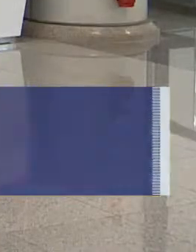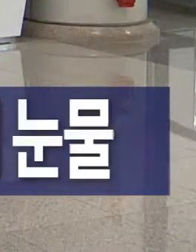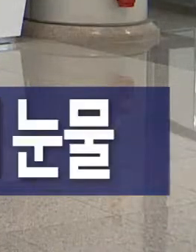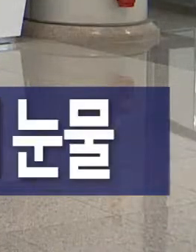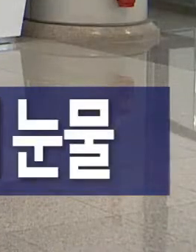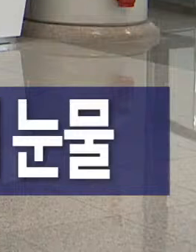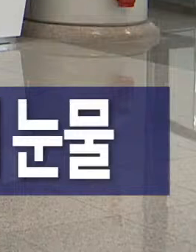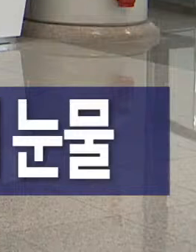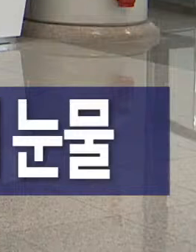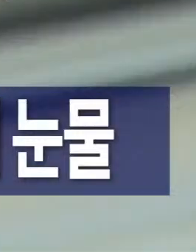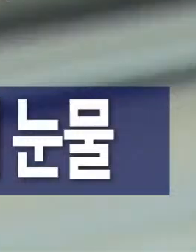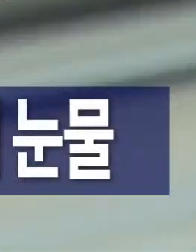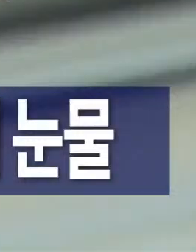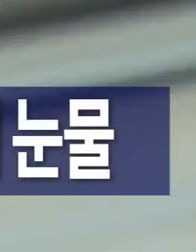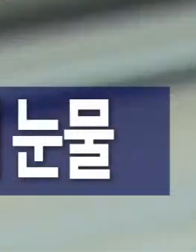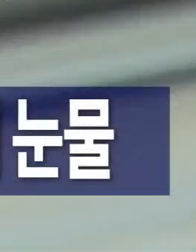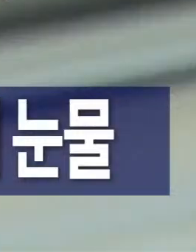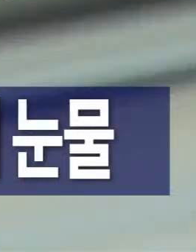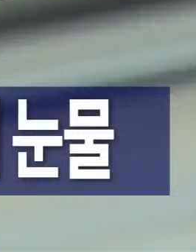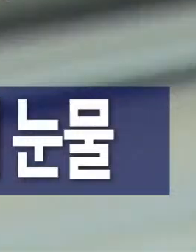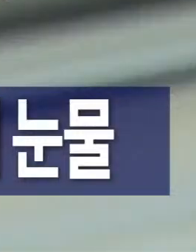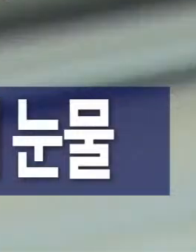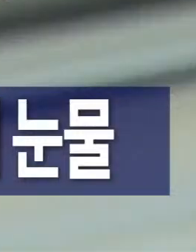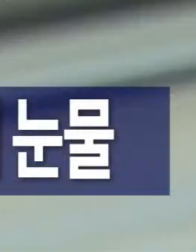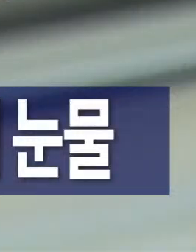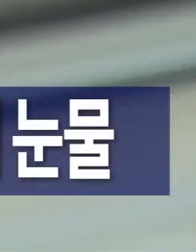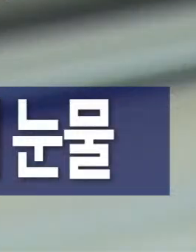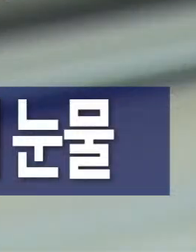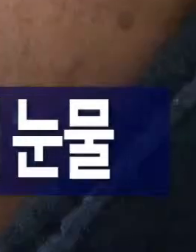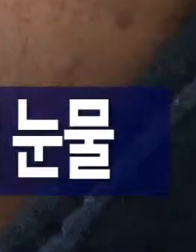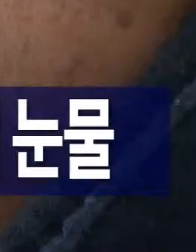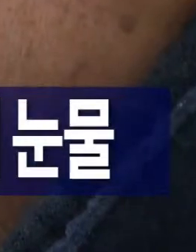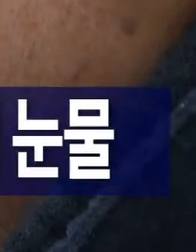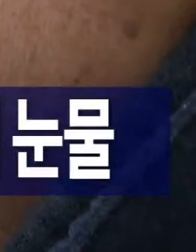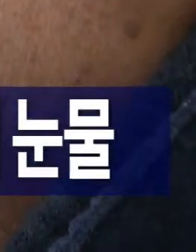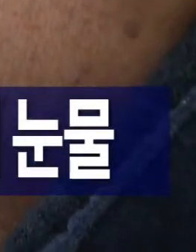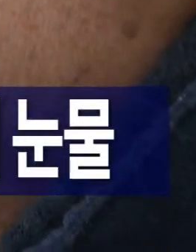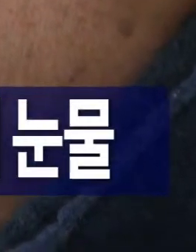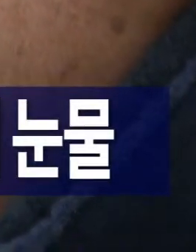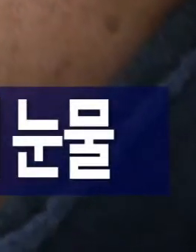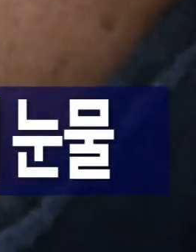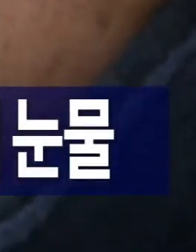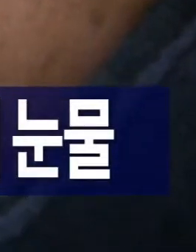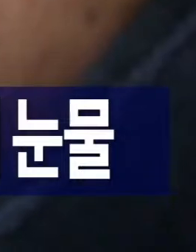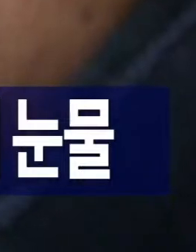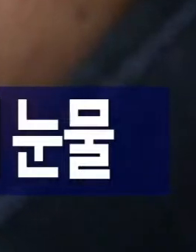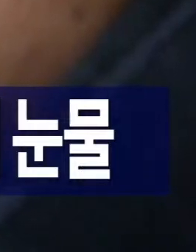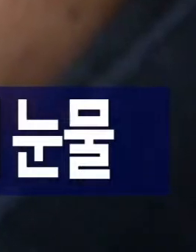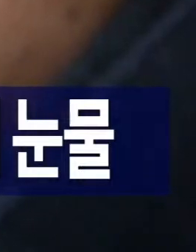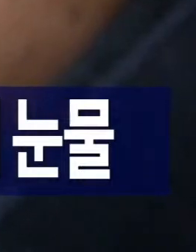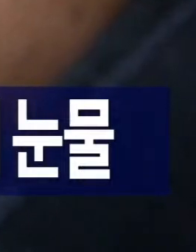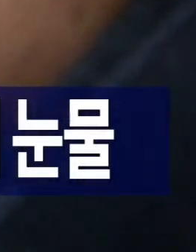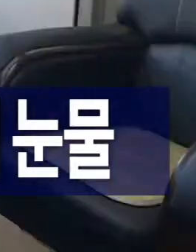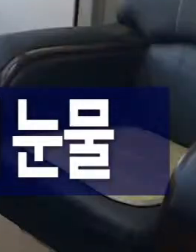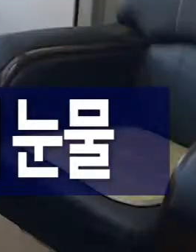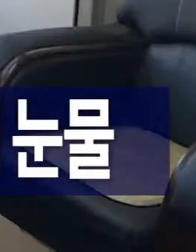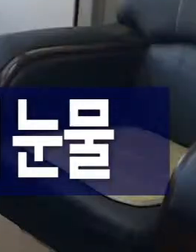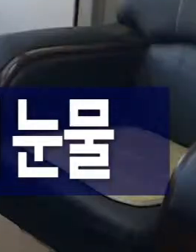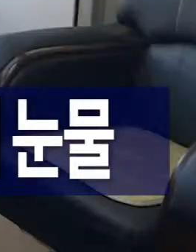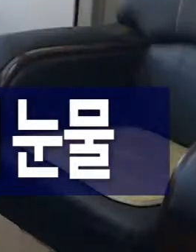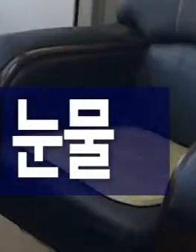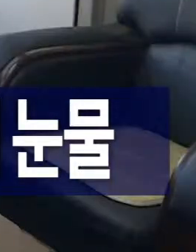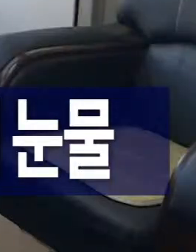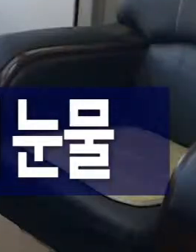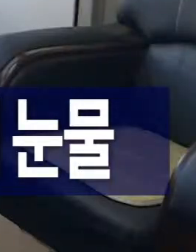청주공항에도 국제노선이 재개됐지만 여행업계는 여전히 울상입니다. 방역정책에서 비롯된 비자 발급 중단 등